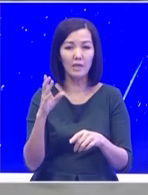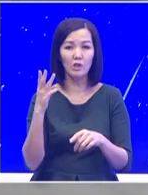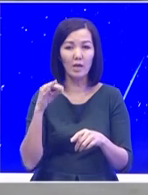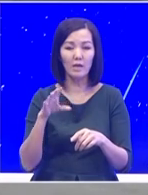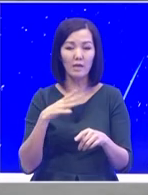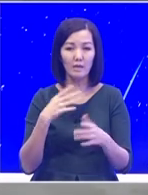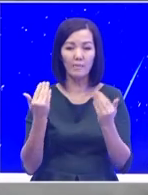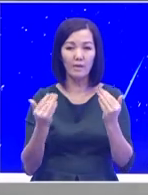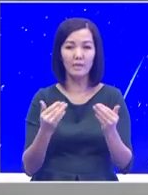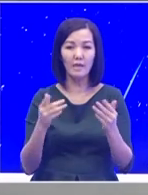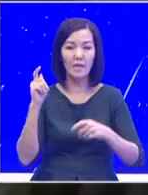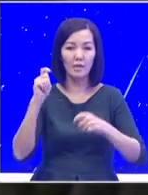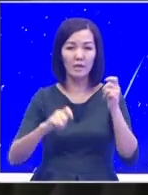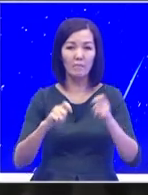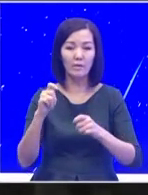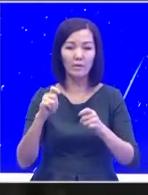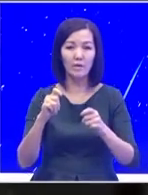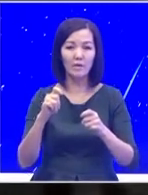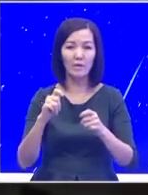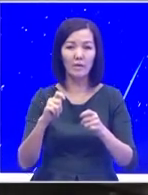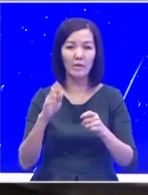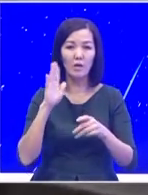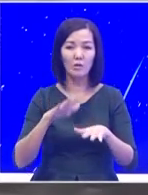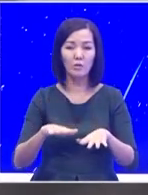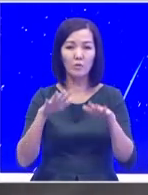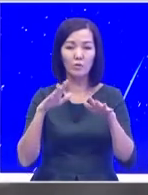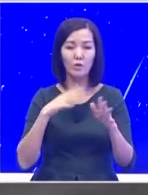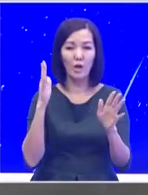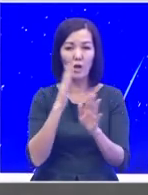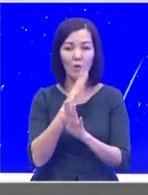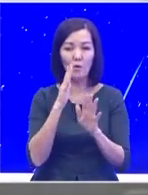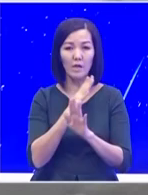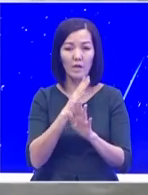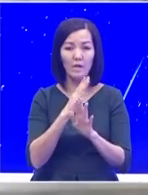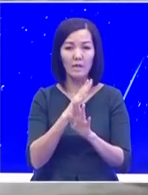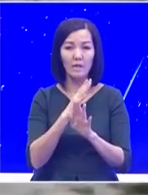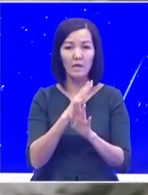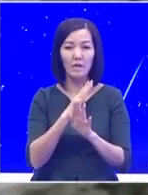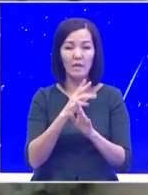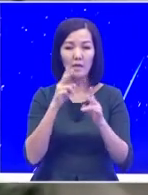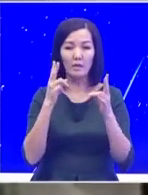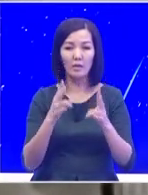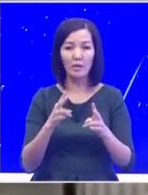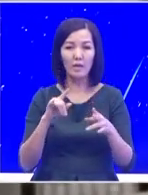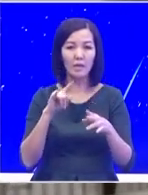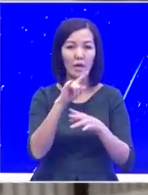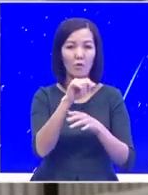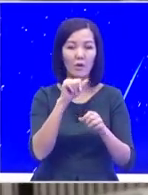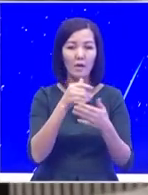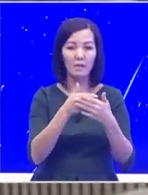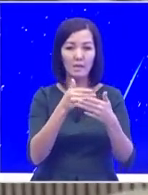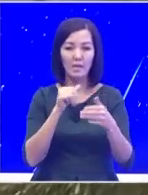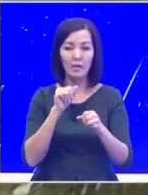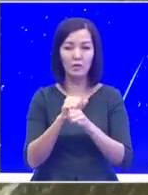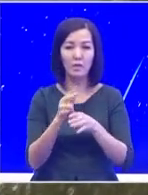жеткен. Аймақта жаңбыр жауып, елді мекендерде сел жүрді. Ауа райының тосын мінезіне байланысты әуе рейстері кейінге шегерілді.